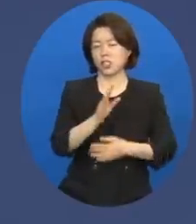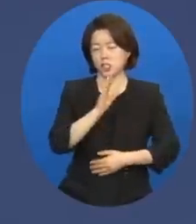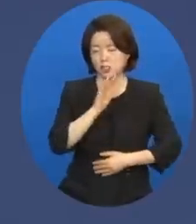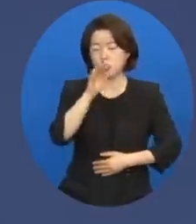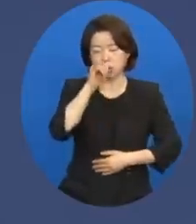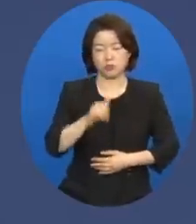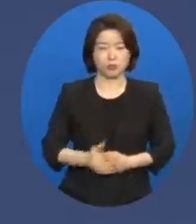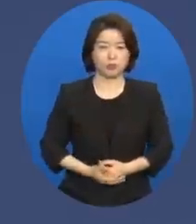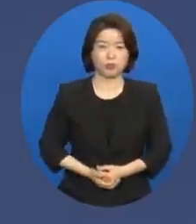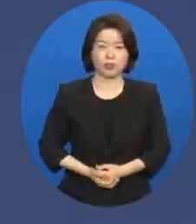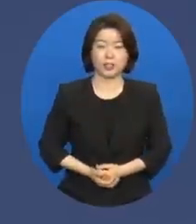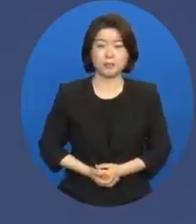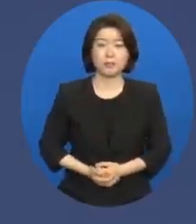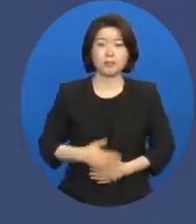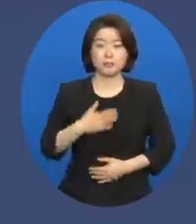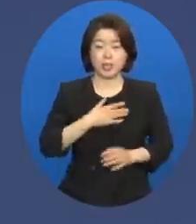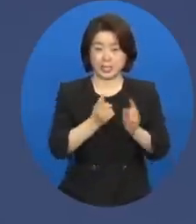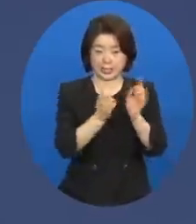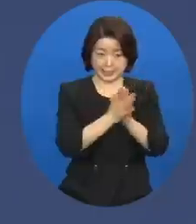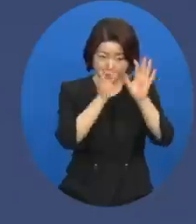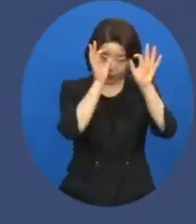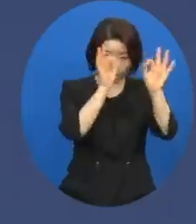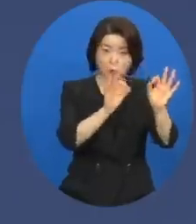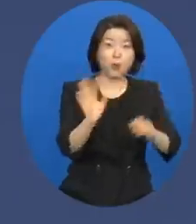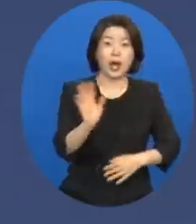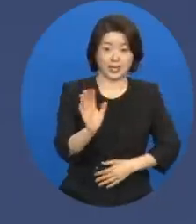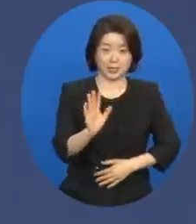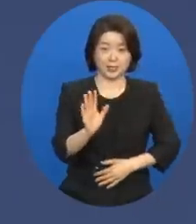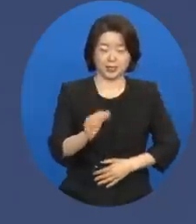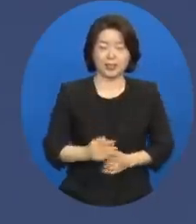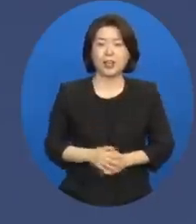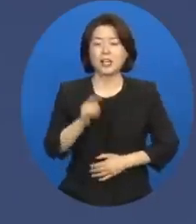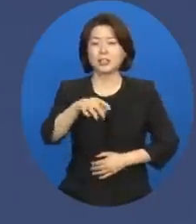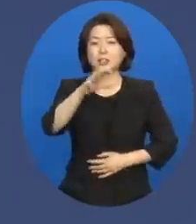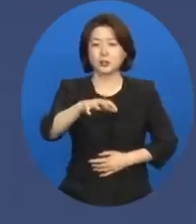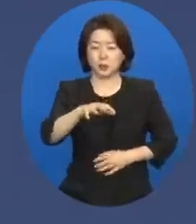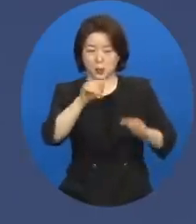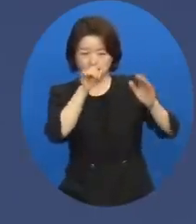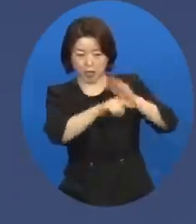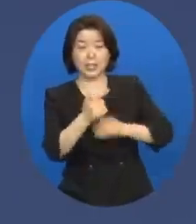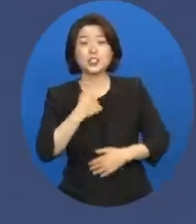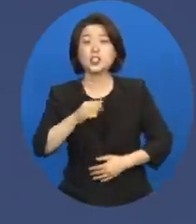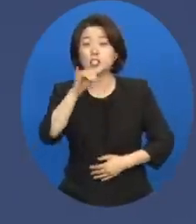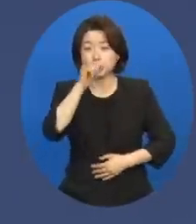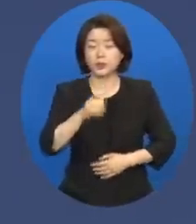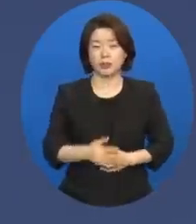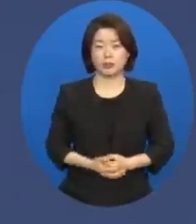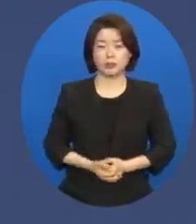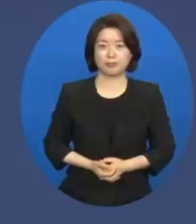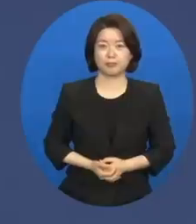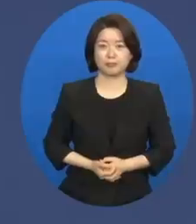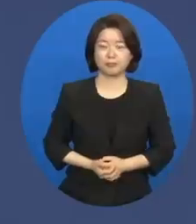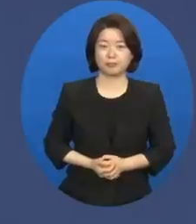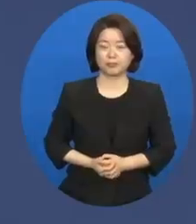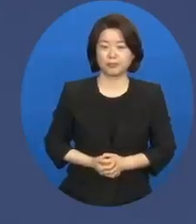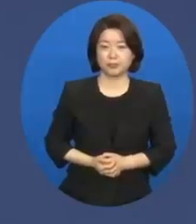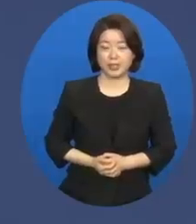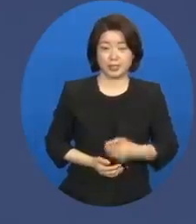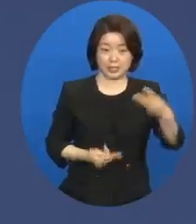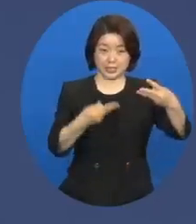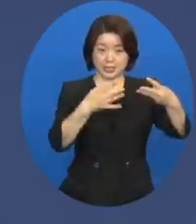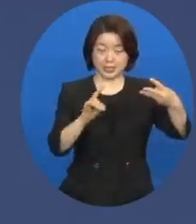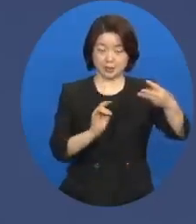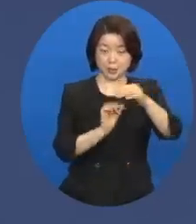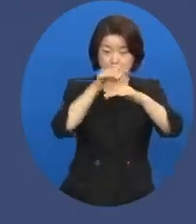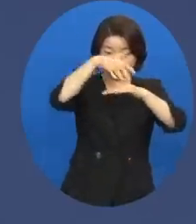있다네요. 제가 직접 그 현장을 본 건 아닌데 그 현장을 가보긴 했습니다. 그것은 세계 3대 폭포라고